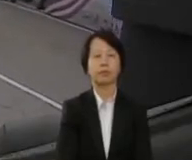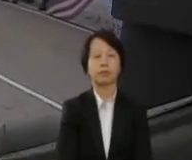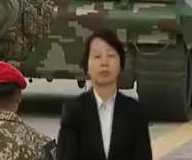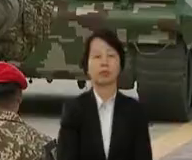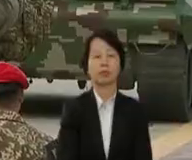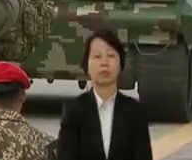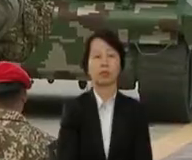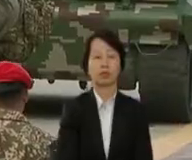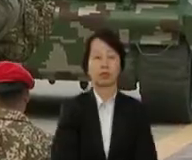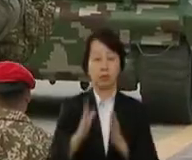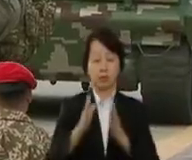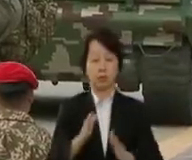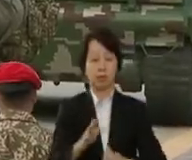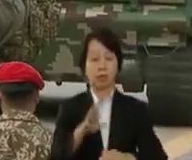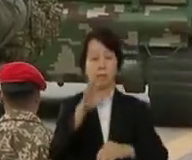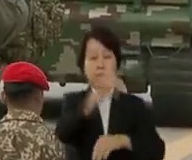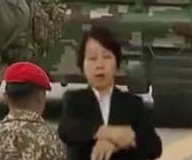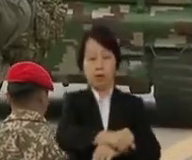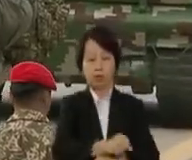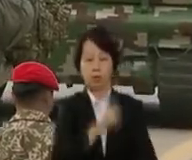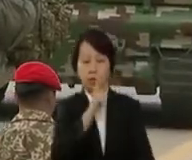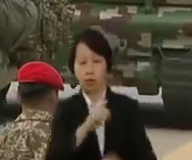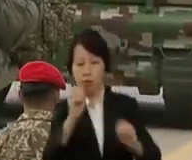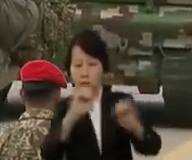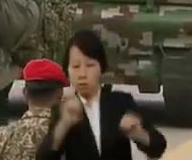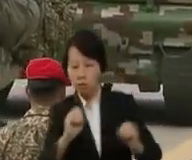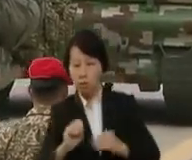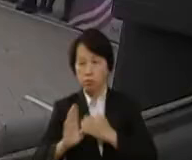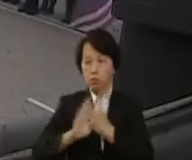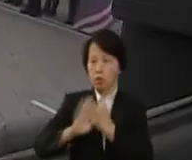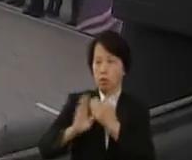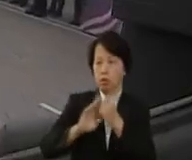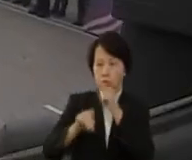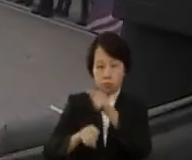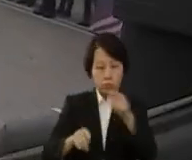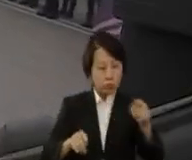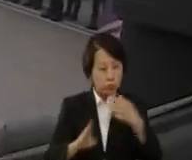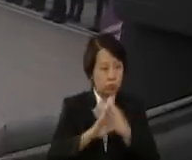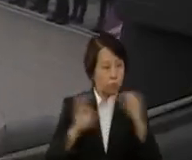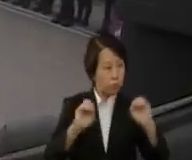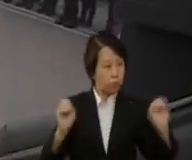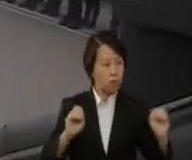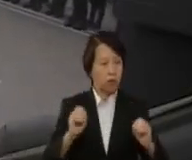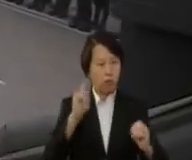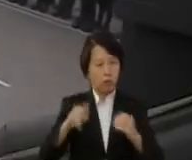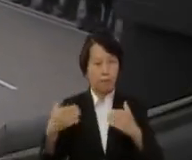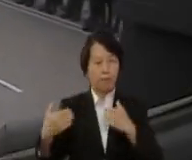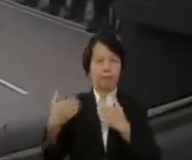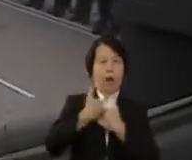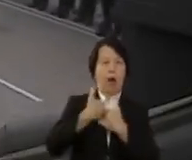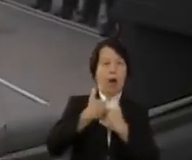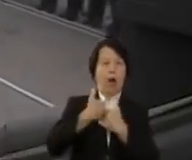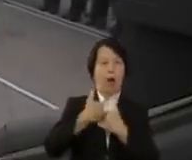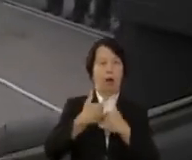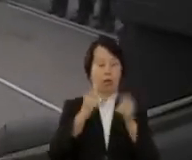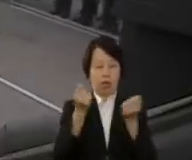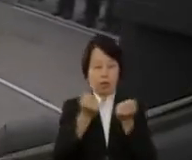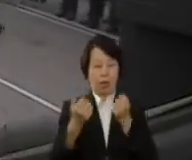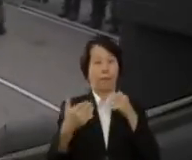Anggota tempur juga akan memastikan tiada sebarang ancaman dari senjata musuh yang dapat menembusi kereta